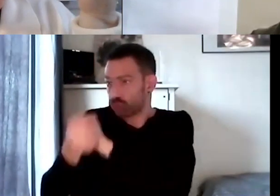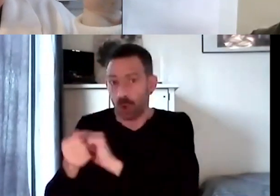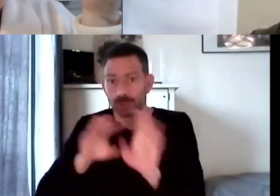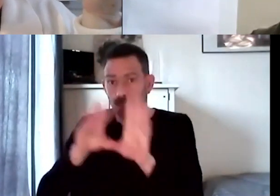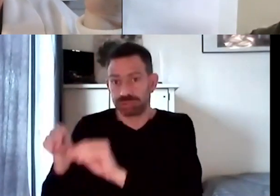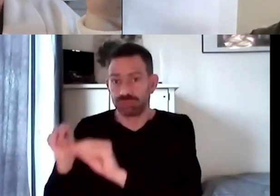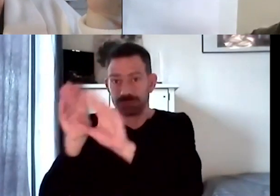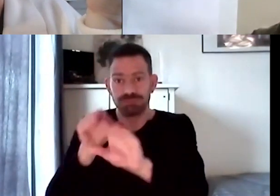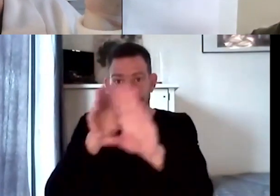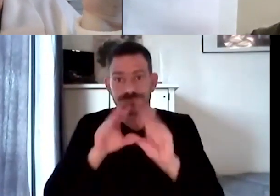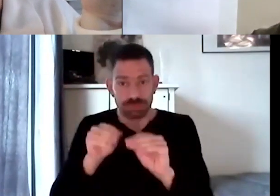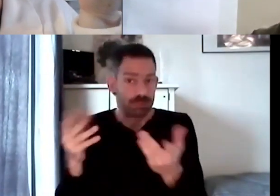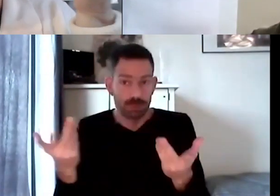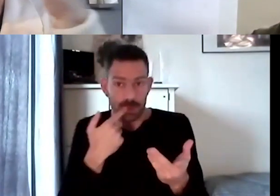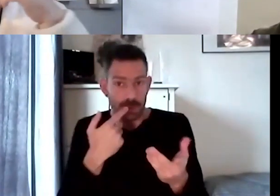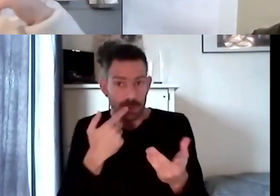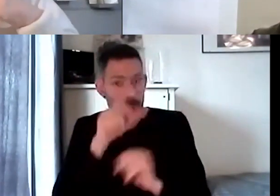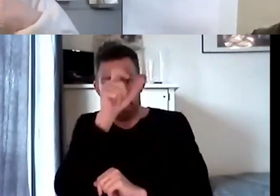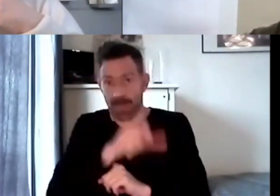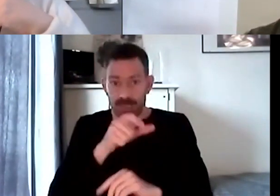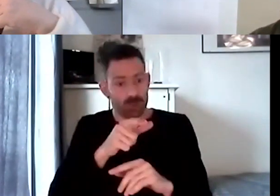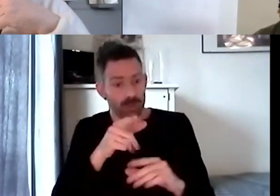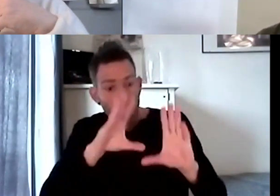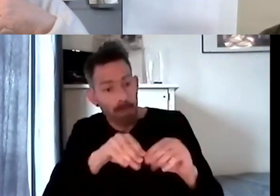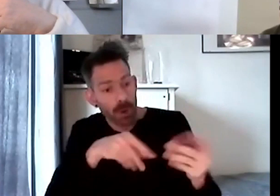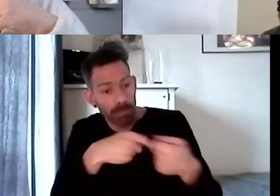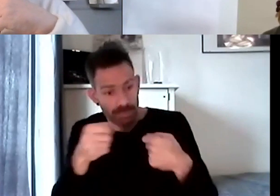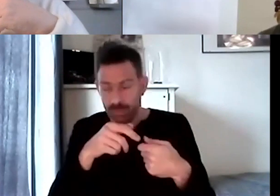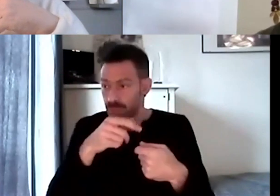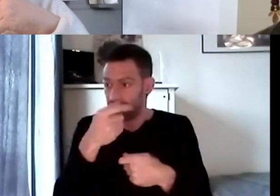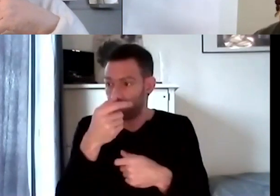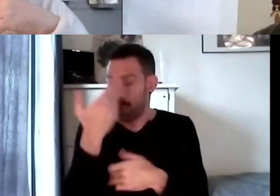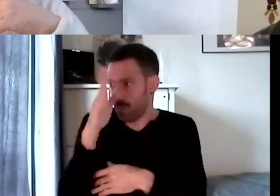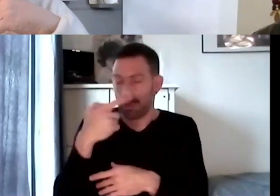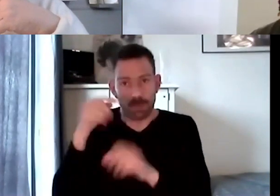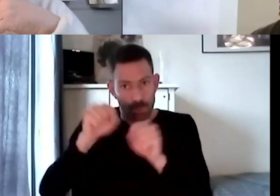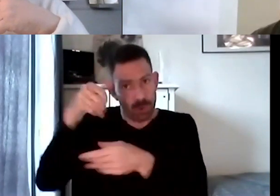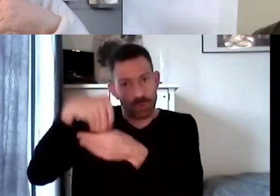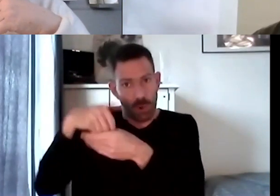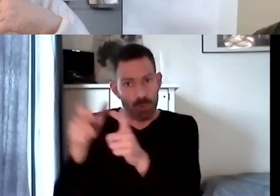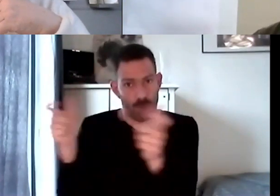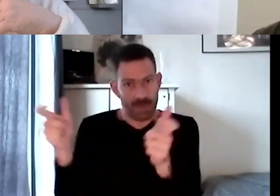convenir à une personne même en situation de reclassement. Alors moi j'ai un exemple, par exemple,